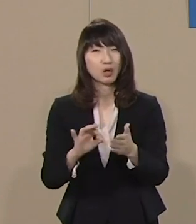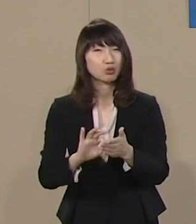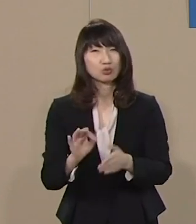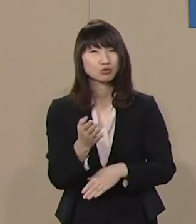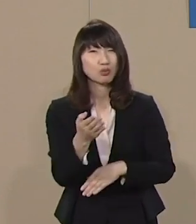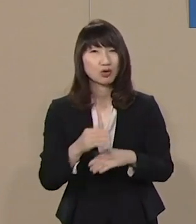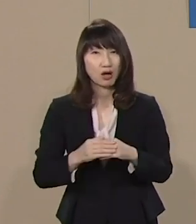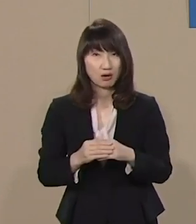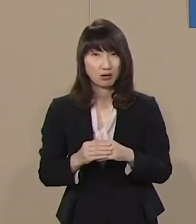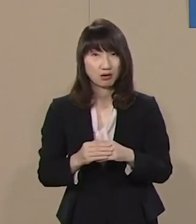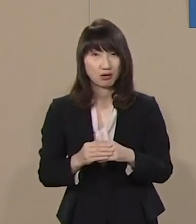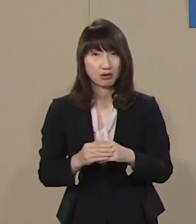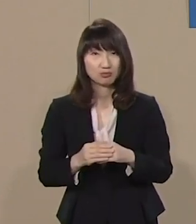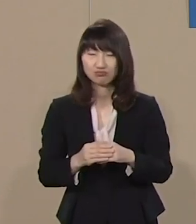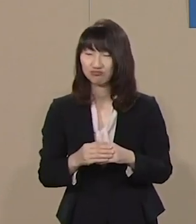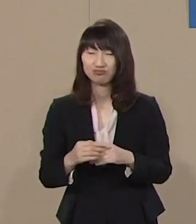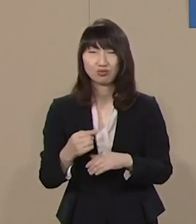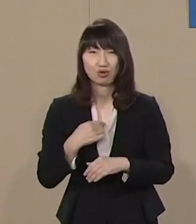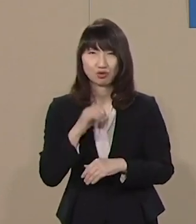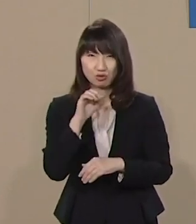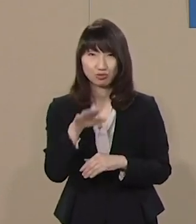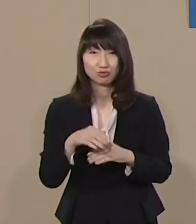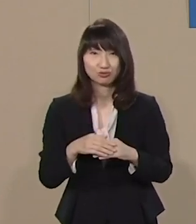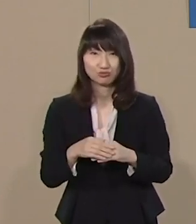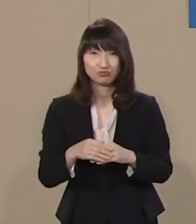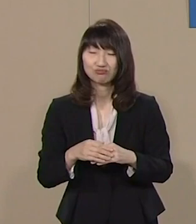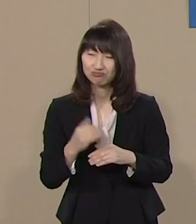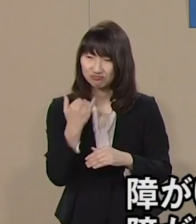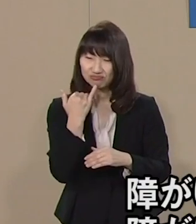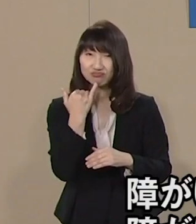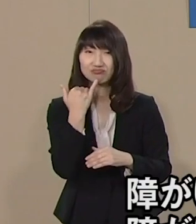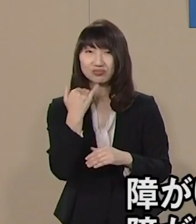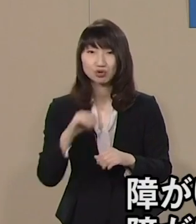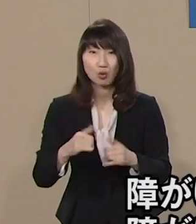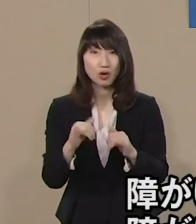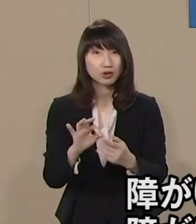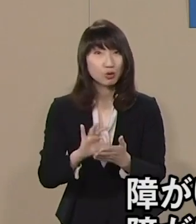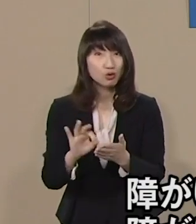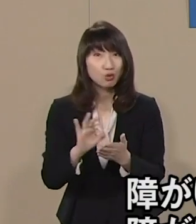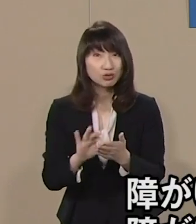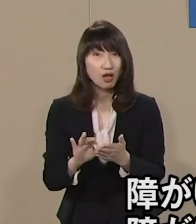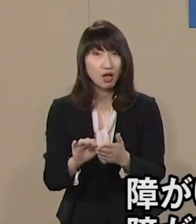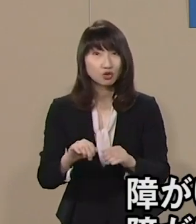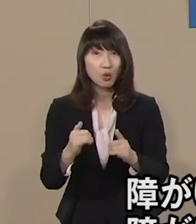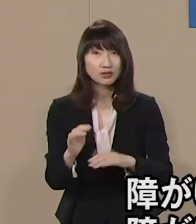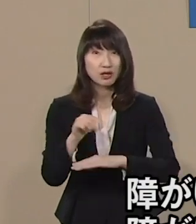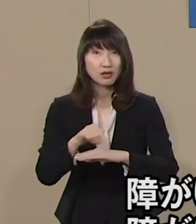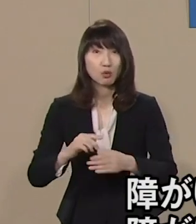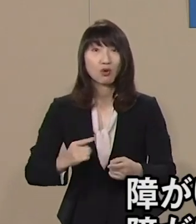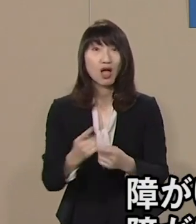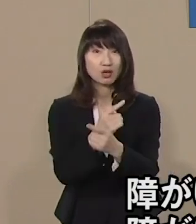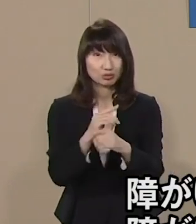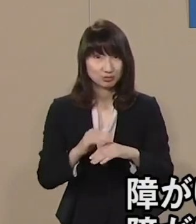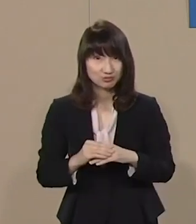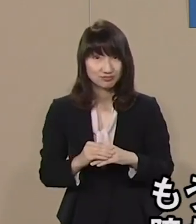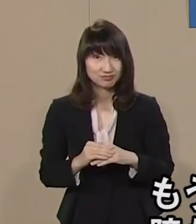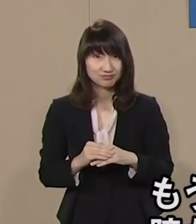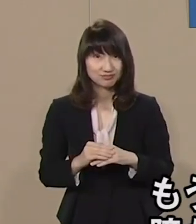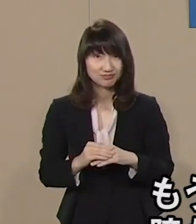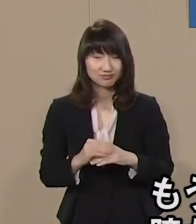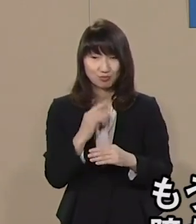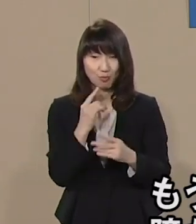するつもりかこの言葉に対して私は言います上等です障害者を利用して障害者施策を変えようじゃないかと